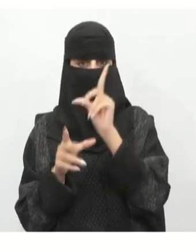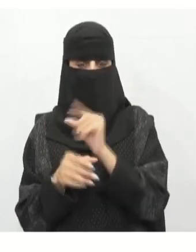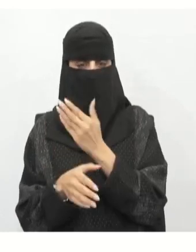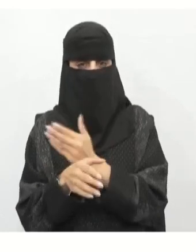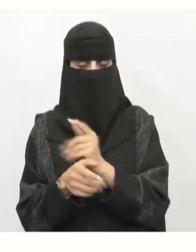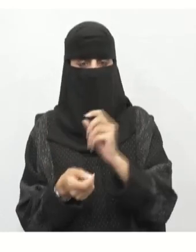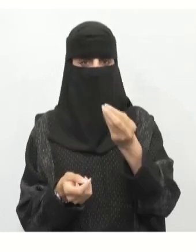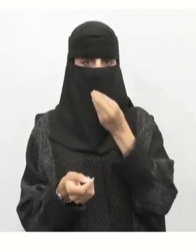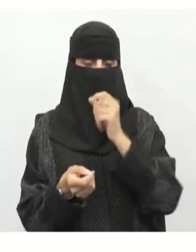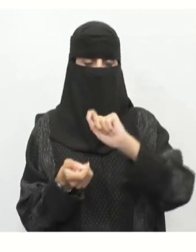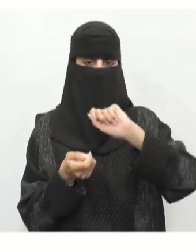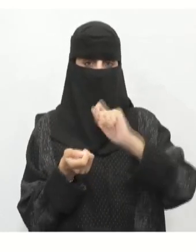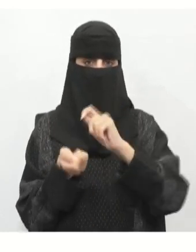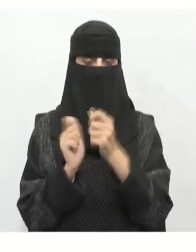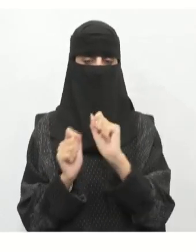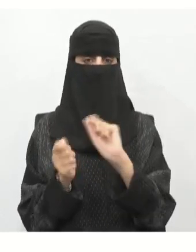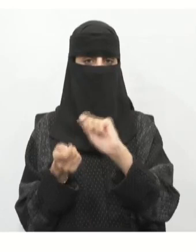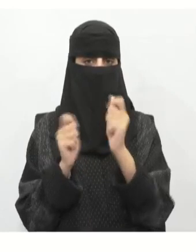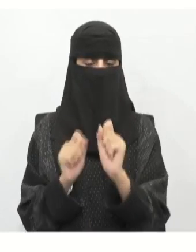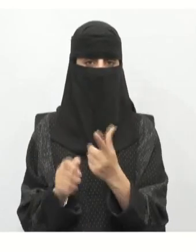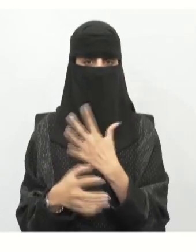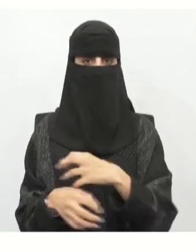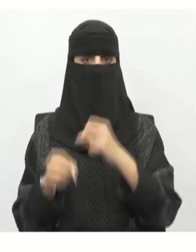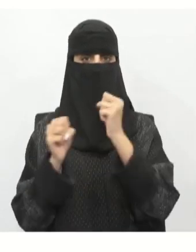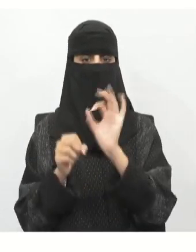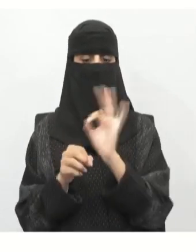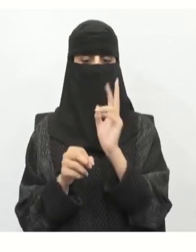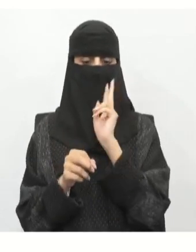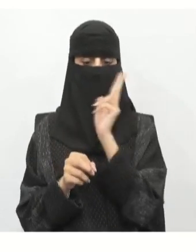لحركته ونشاطات كل الاعضاء داخله